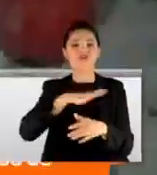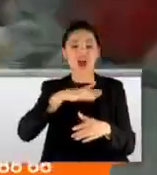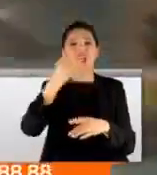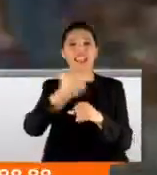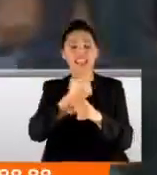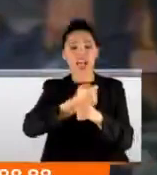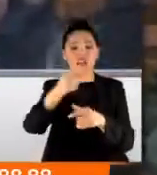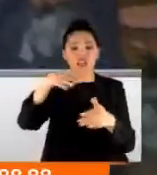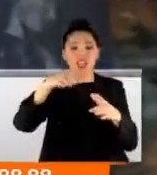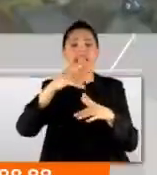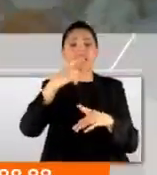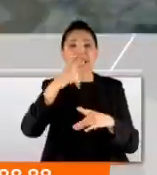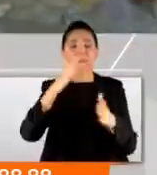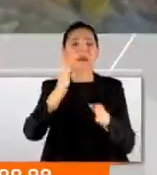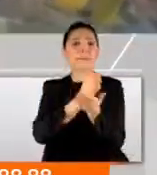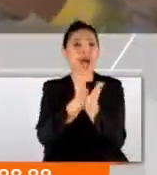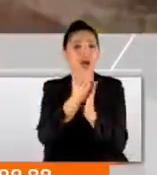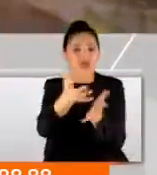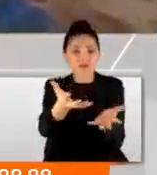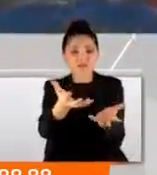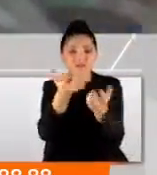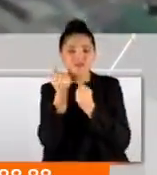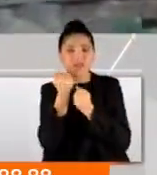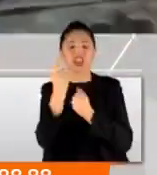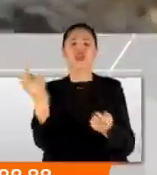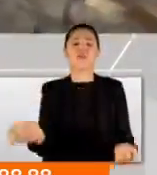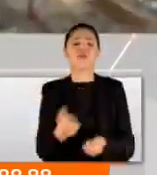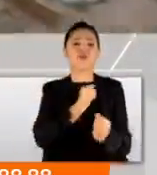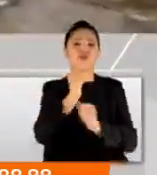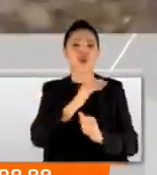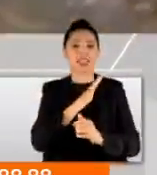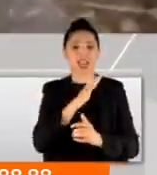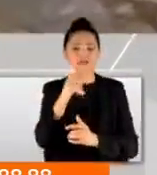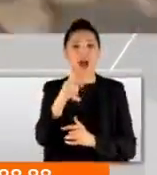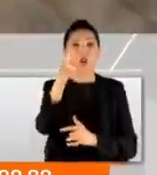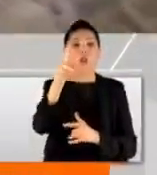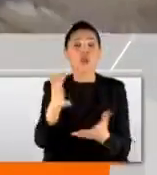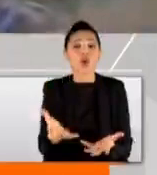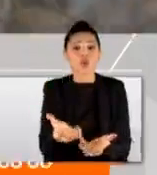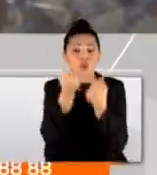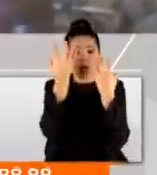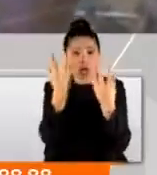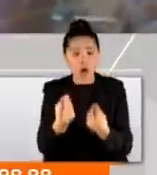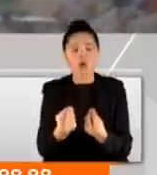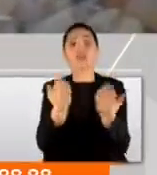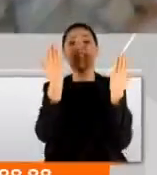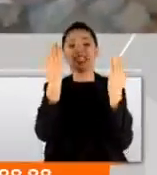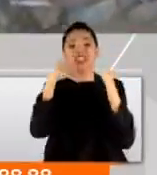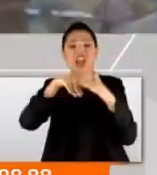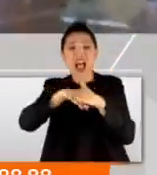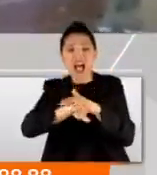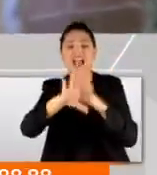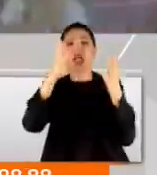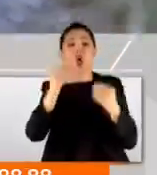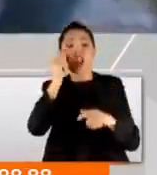beton blokların ve demir parçalarının çekilmesine çalışılıyor. Onlardan kurtulurlarsa inşallah enkazın altında